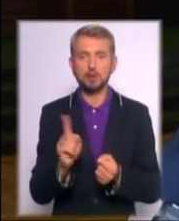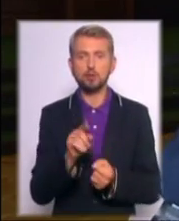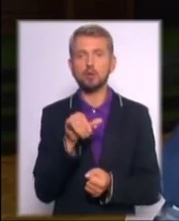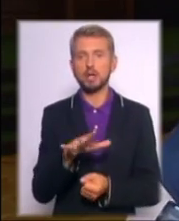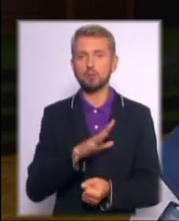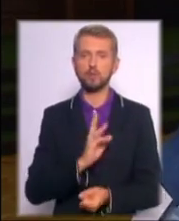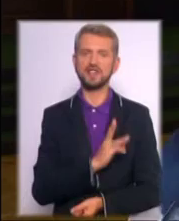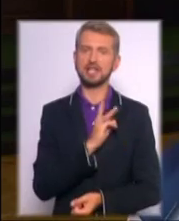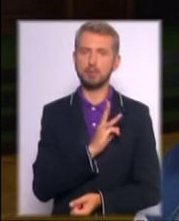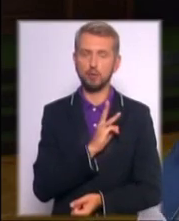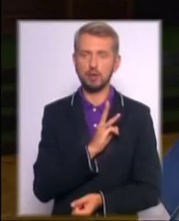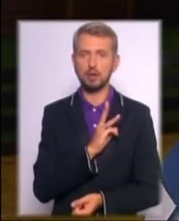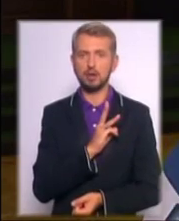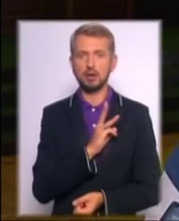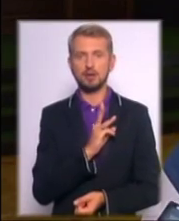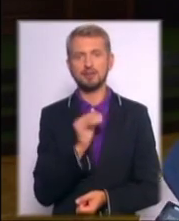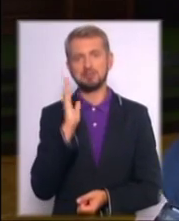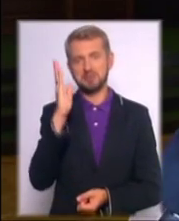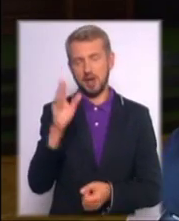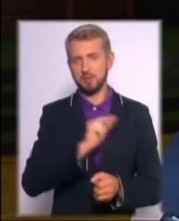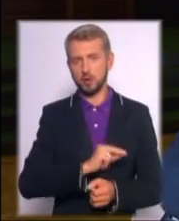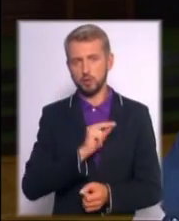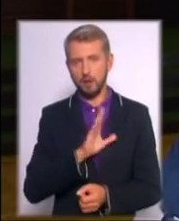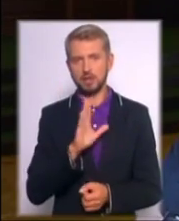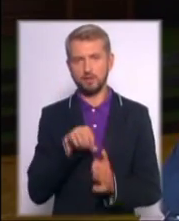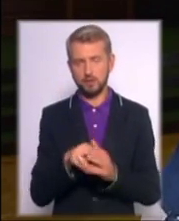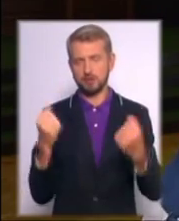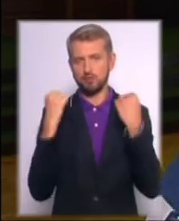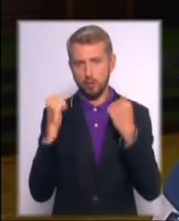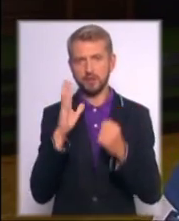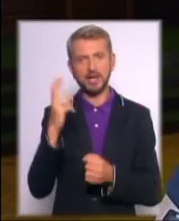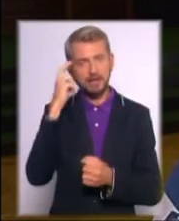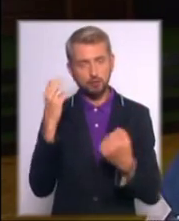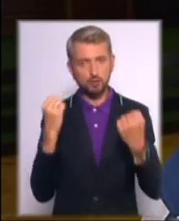був стимул і мотивація і далі працювати саме в спорті, в київському